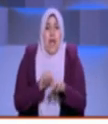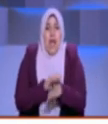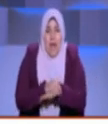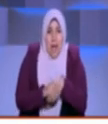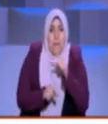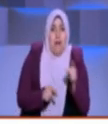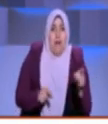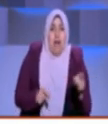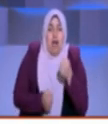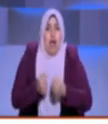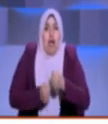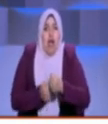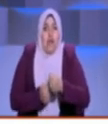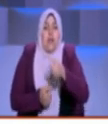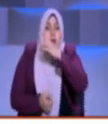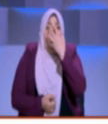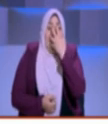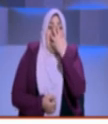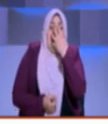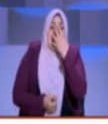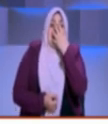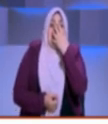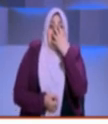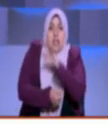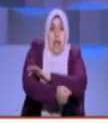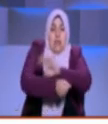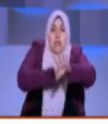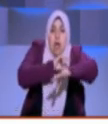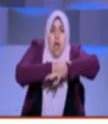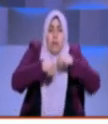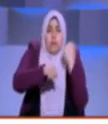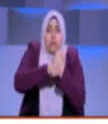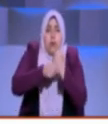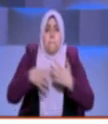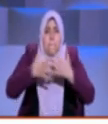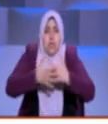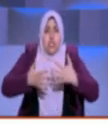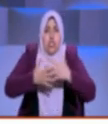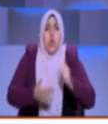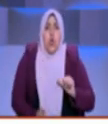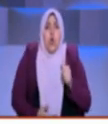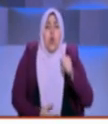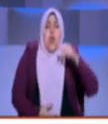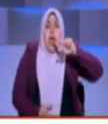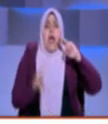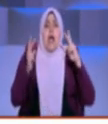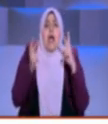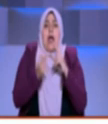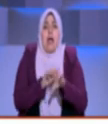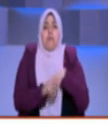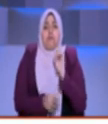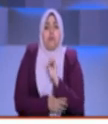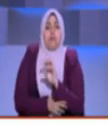لديها لإنتاج أجهزة التنفس الاصطناعي، فضلا عما أقدمت عليه الشركة الأولى حول العالم ربما المعنية بإنتاج